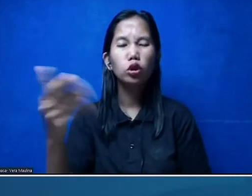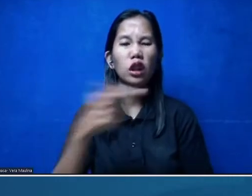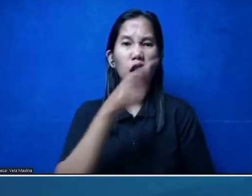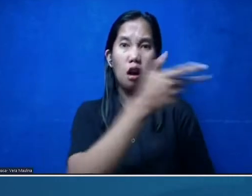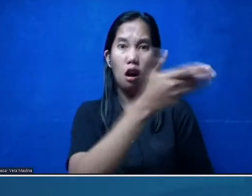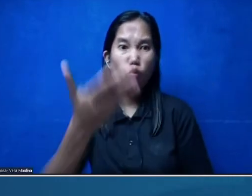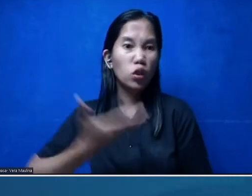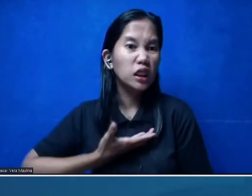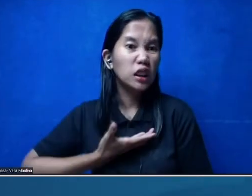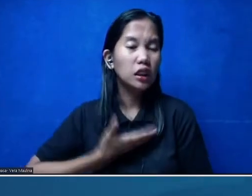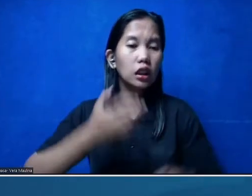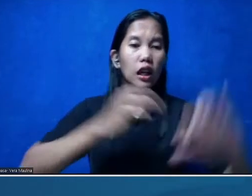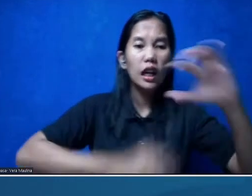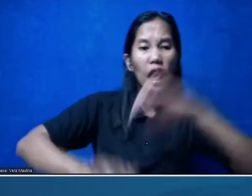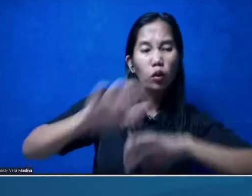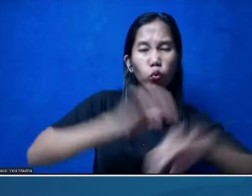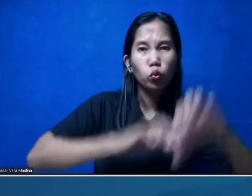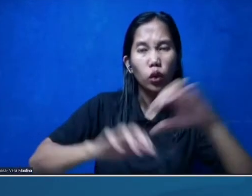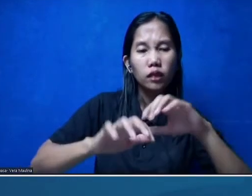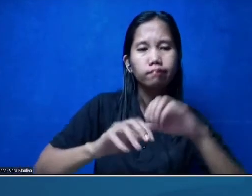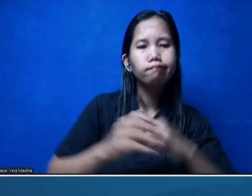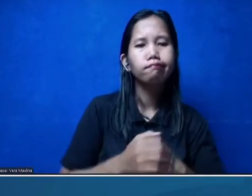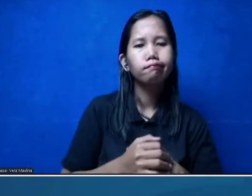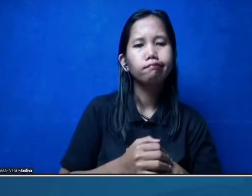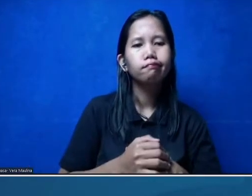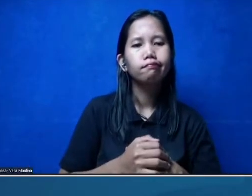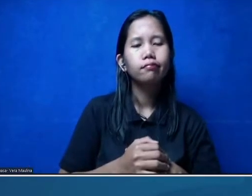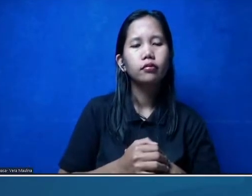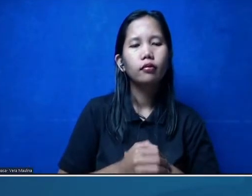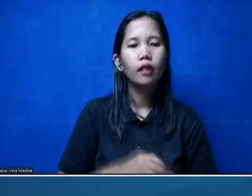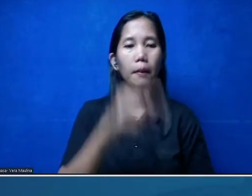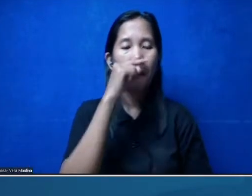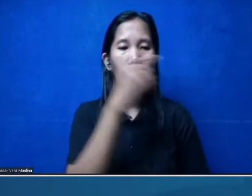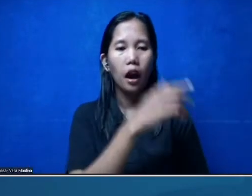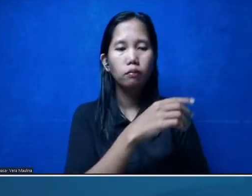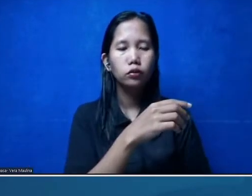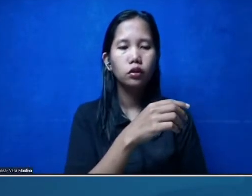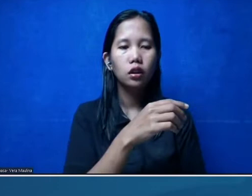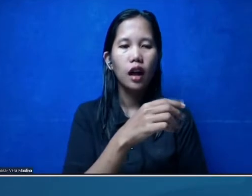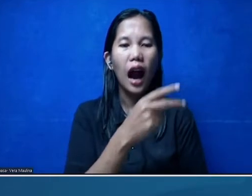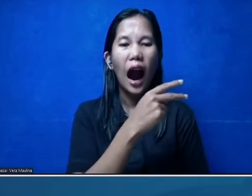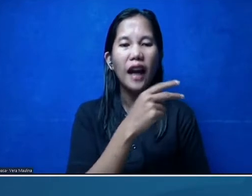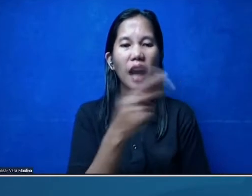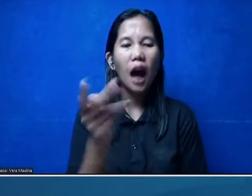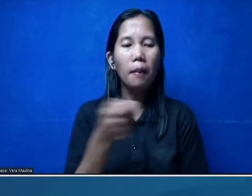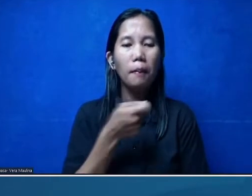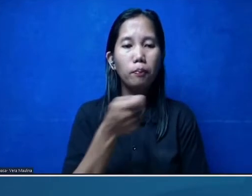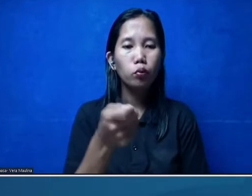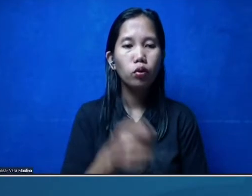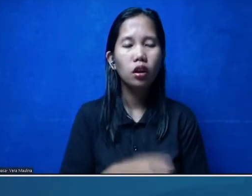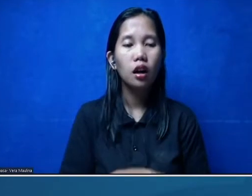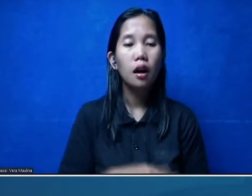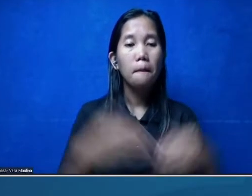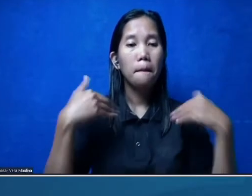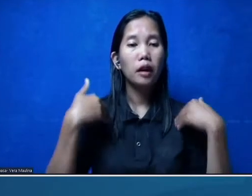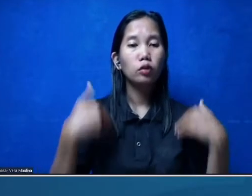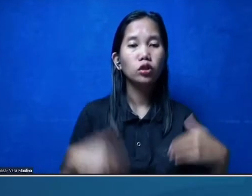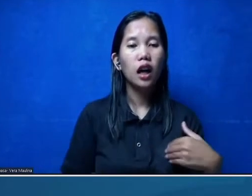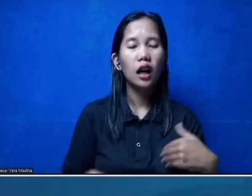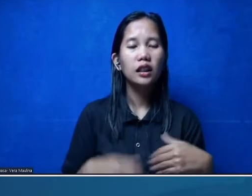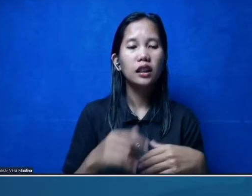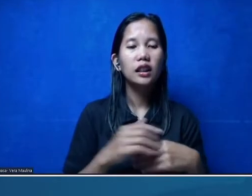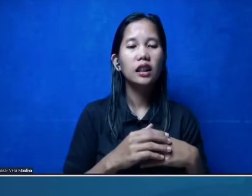Ia adalah pembunuh manusia sejak semula dan tidak hidup dalam kebenaran Sebab di